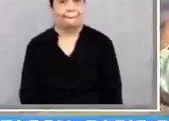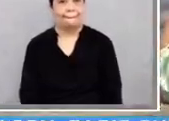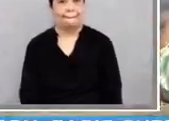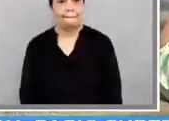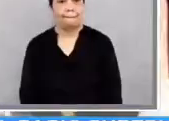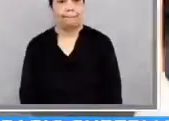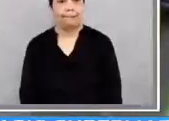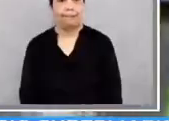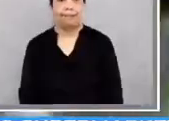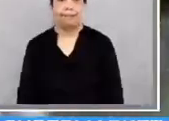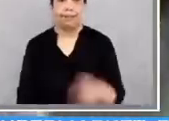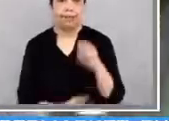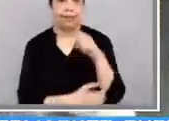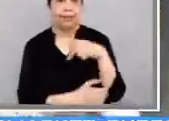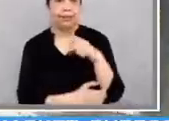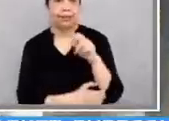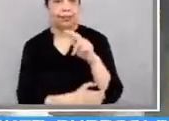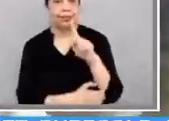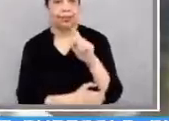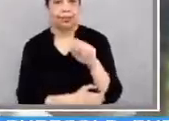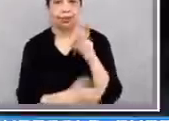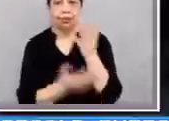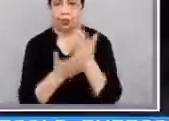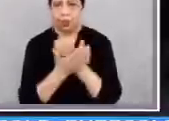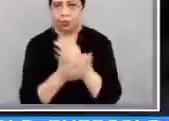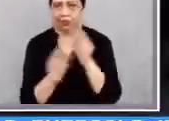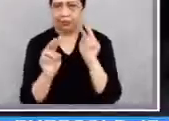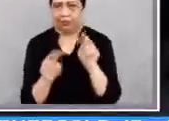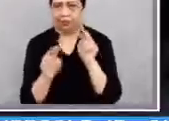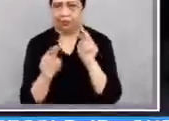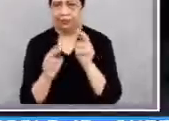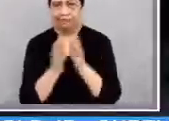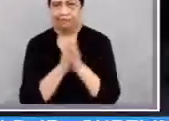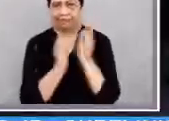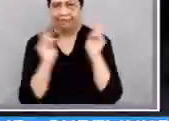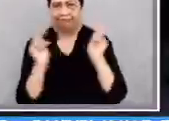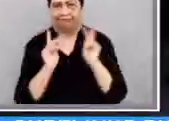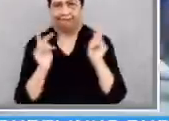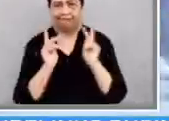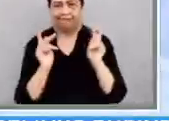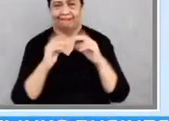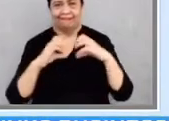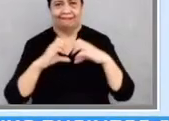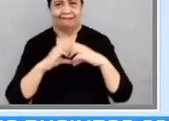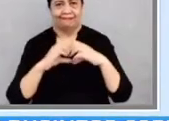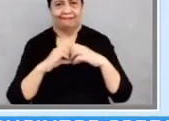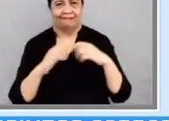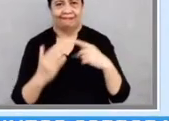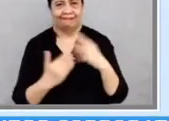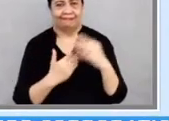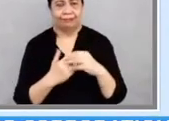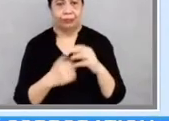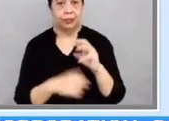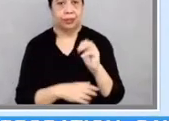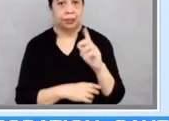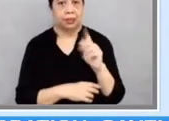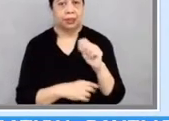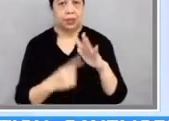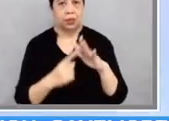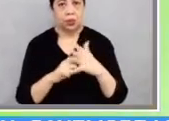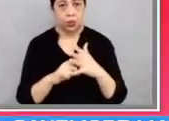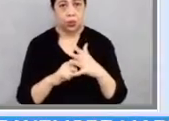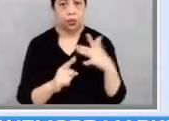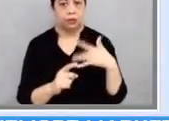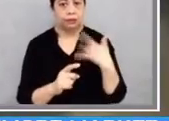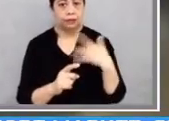Sparkle Teens, ang bagong aabangan at kakikiligan sa Kapuso Network. Sa media launch pa lang, ramdam na